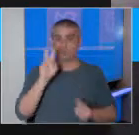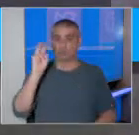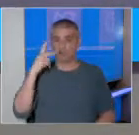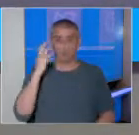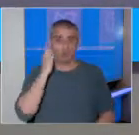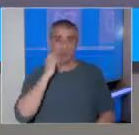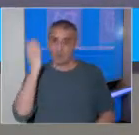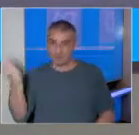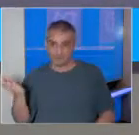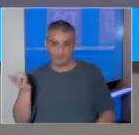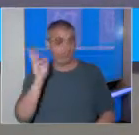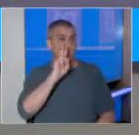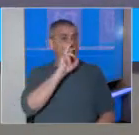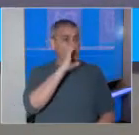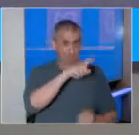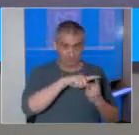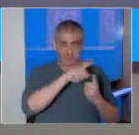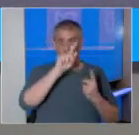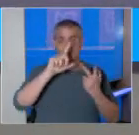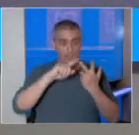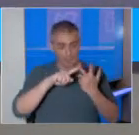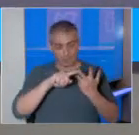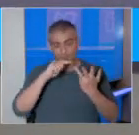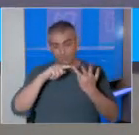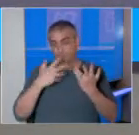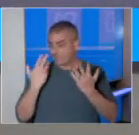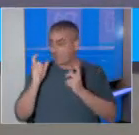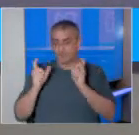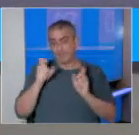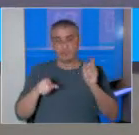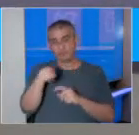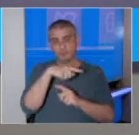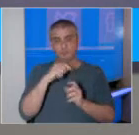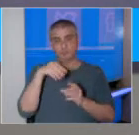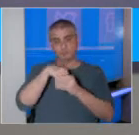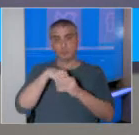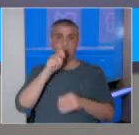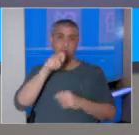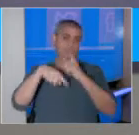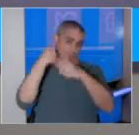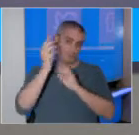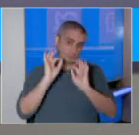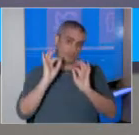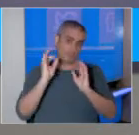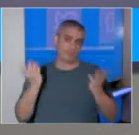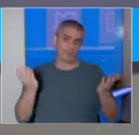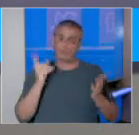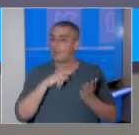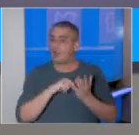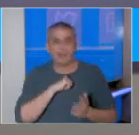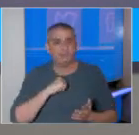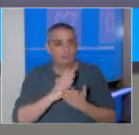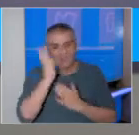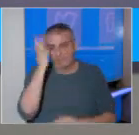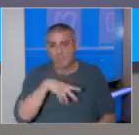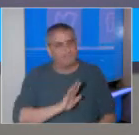אצל ליברמן, מקווה שיהיה את רועי כהן, מקווה שזליכה יהיה בפנים, ויהיה לנו כמה קולות בתוך הכנסת הבאה, שבאמת ידעו, כי העצמאים הבינו